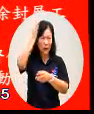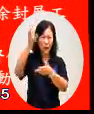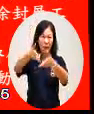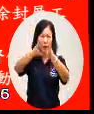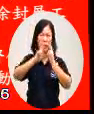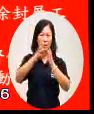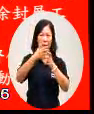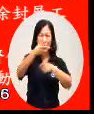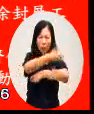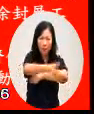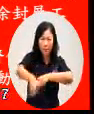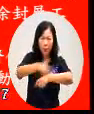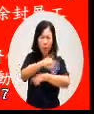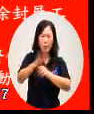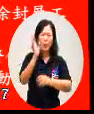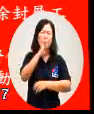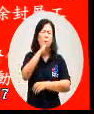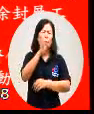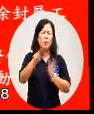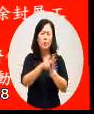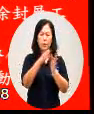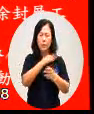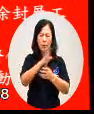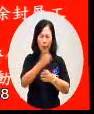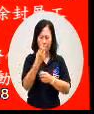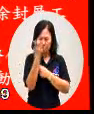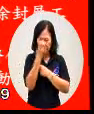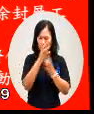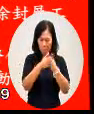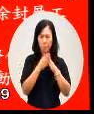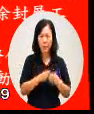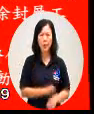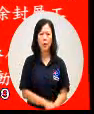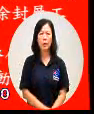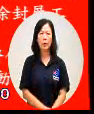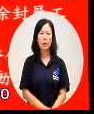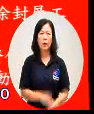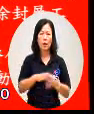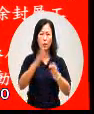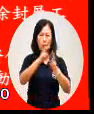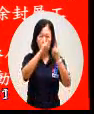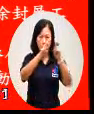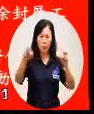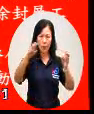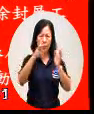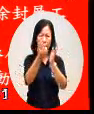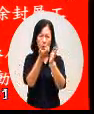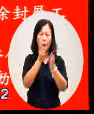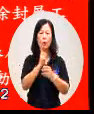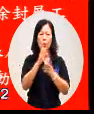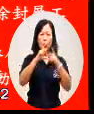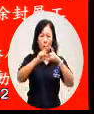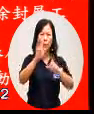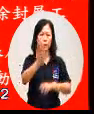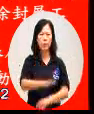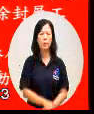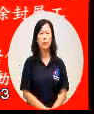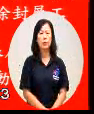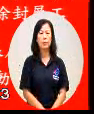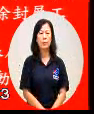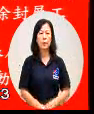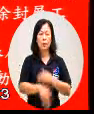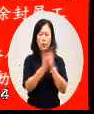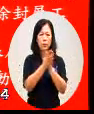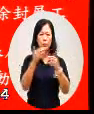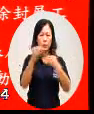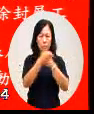排水沟臭味污染源要好好的清查。蓝田里人寿工程它会起定有回复。最后的，就是交通